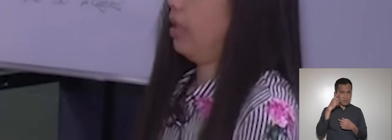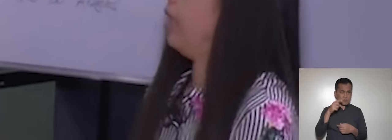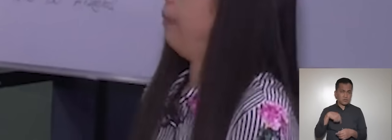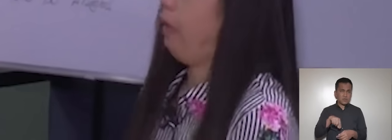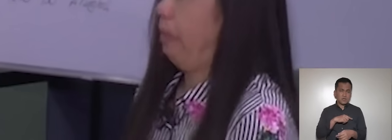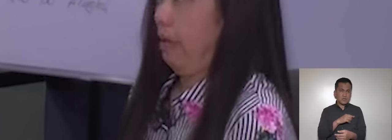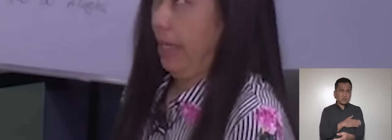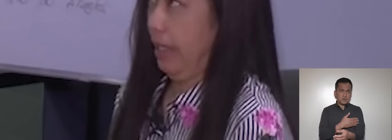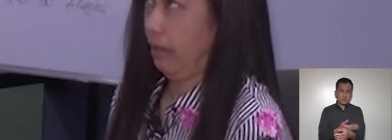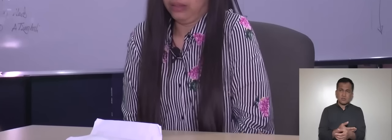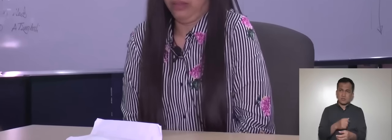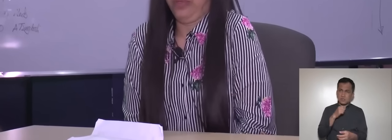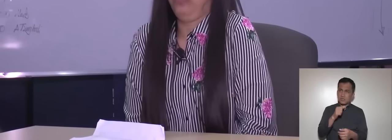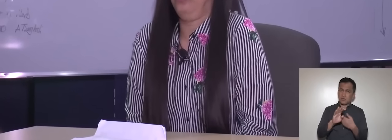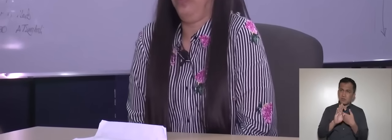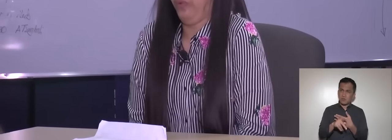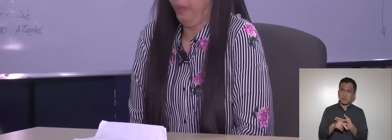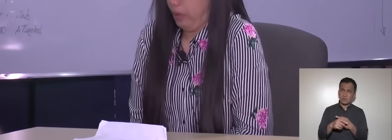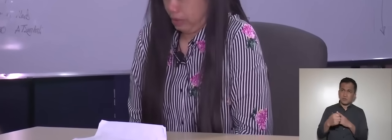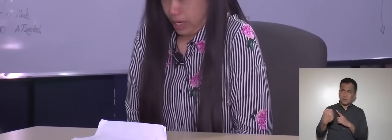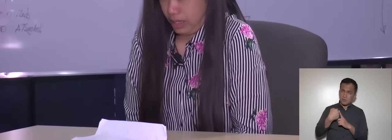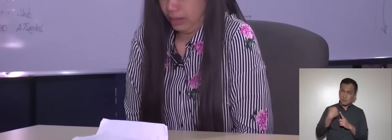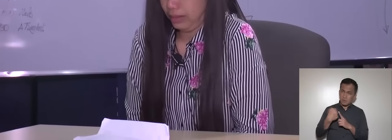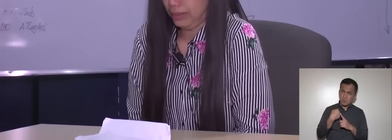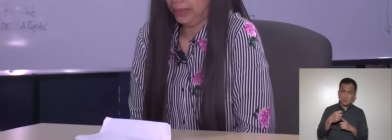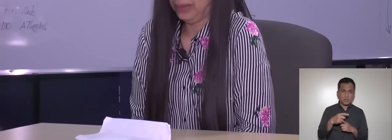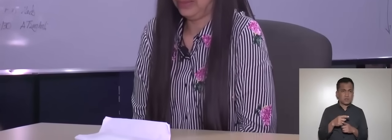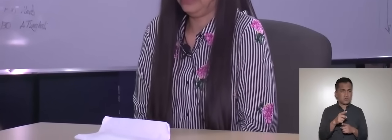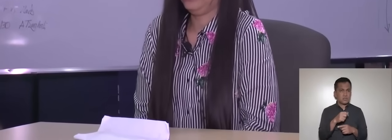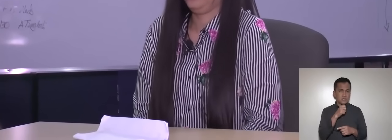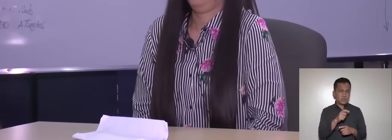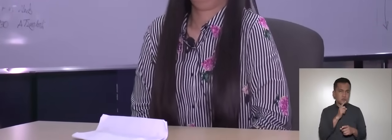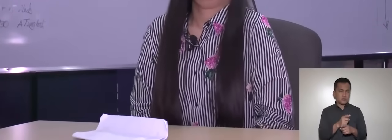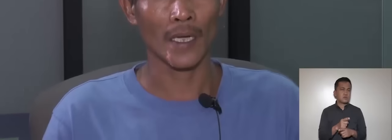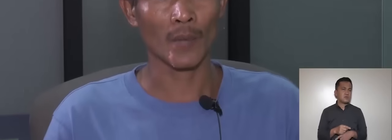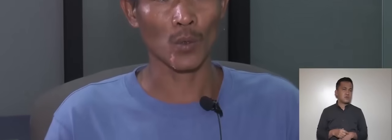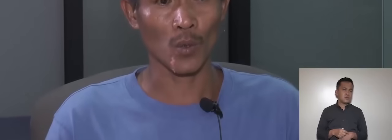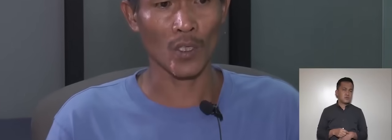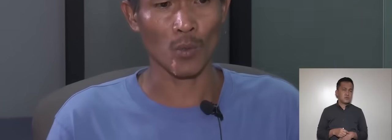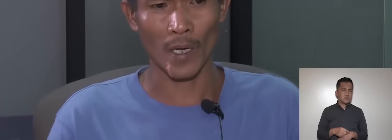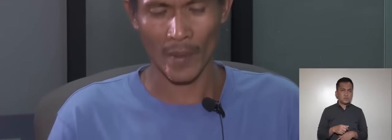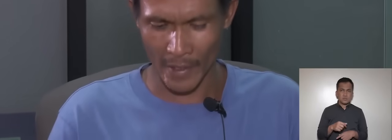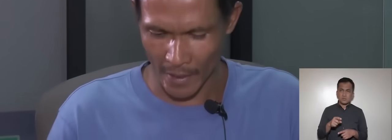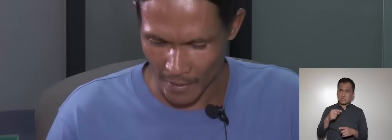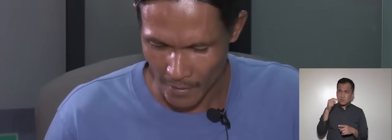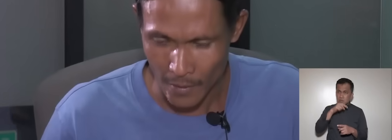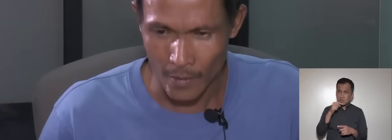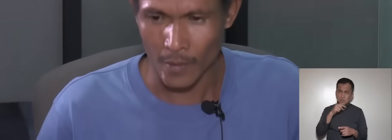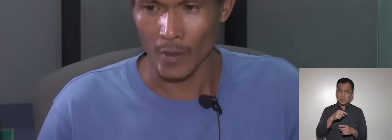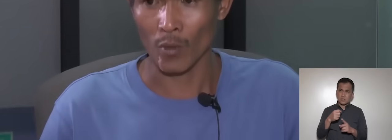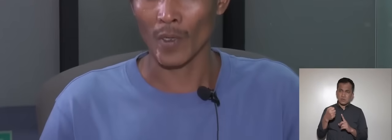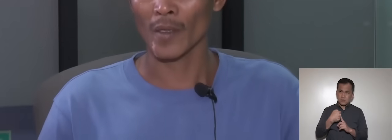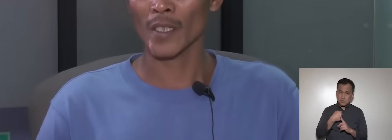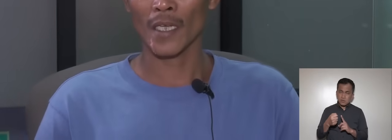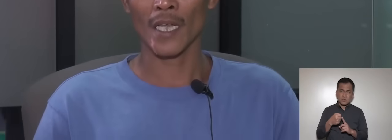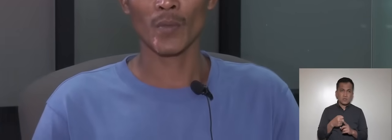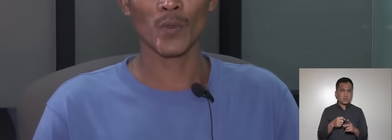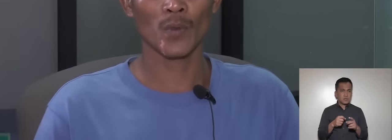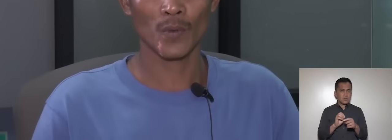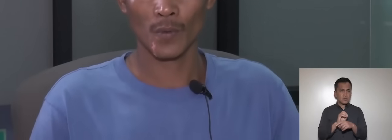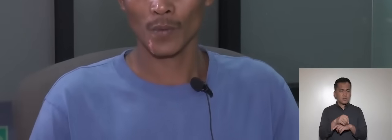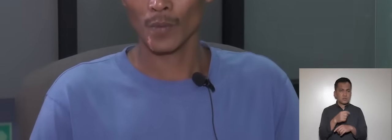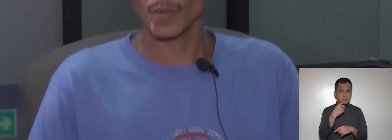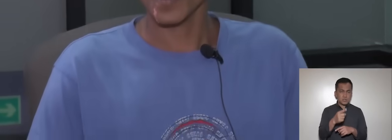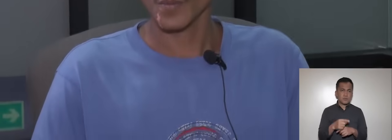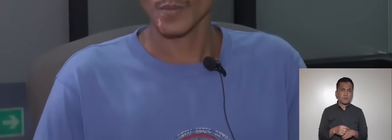natin. Hindi po ako babalik. Binubugbog po ako niyan. Ay, hindi totoo naman yan. Hindi naman totoo yan. Sobra naman yan. Sir. Sobra naman sinasabi